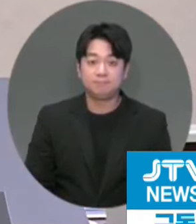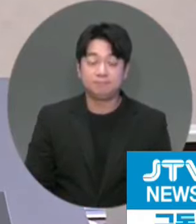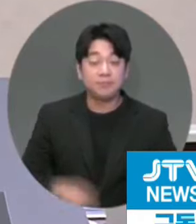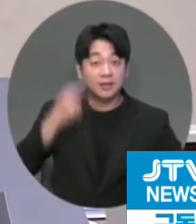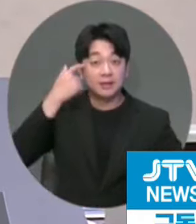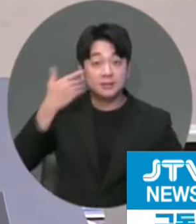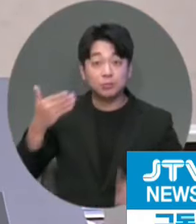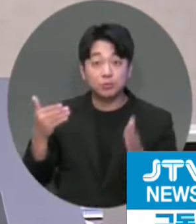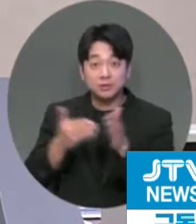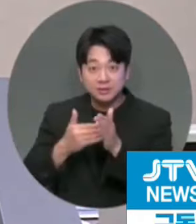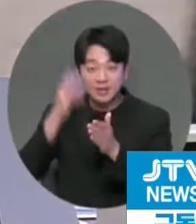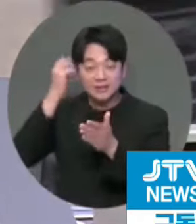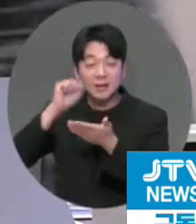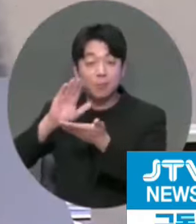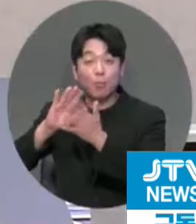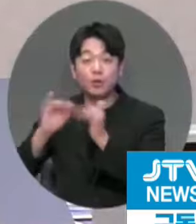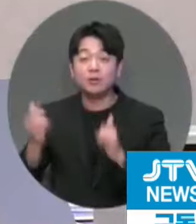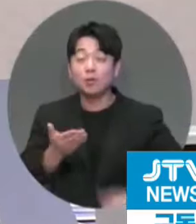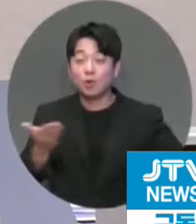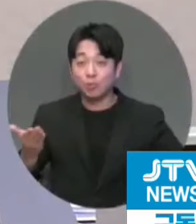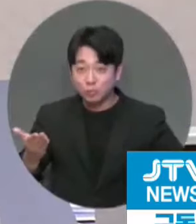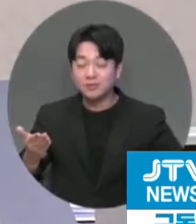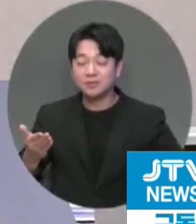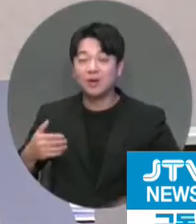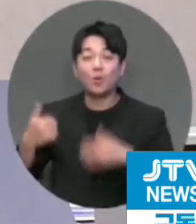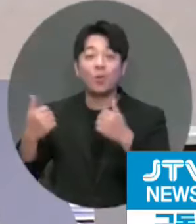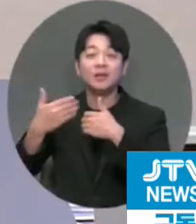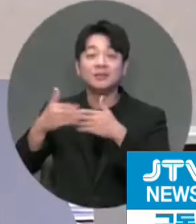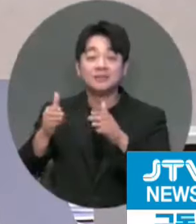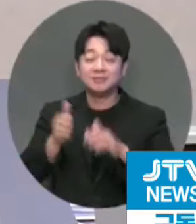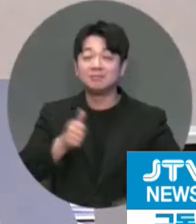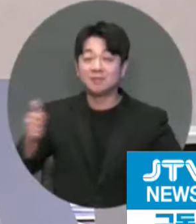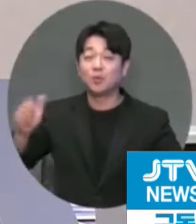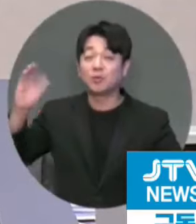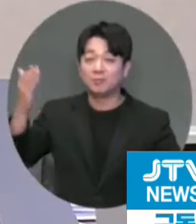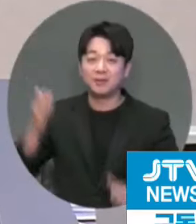가셔도 되겠습니다. 그러면 보충 질의에 들어가야 되는데요.